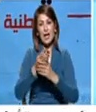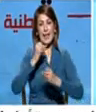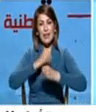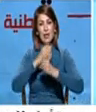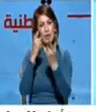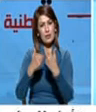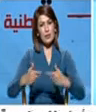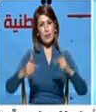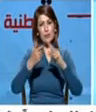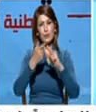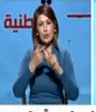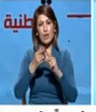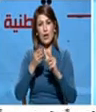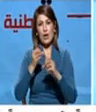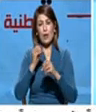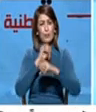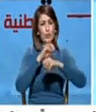اللي ما يشكل ضغط